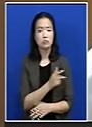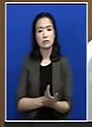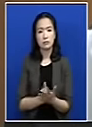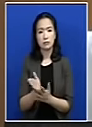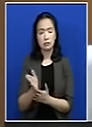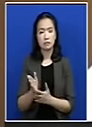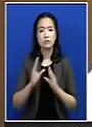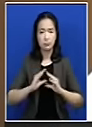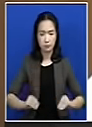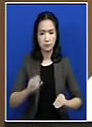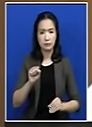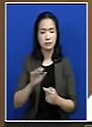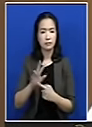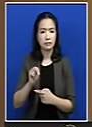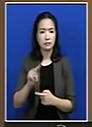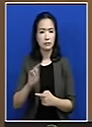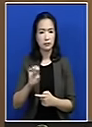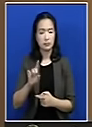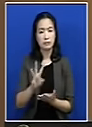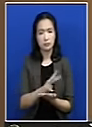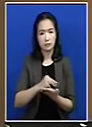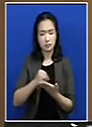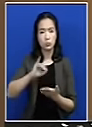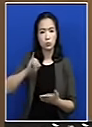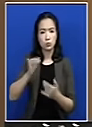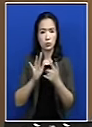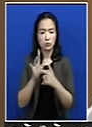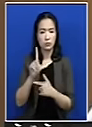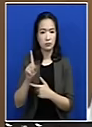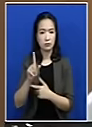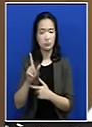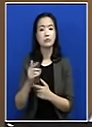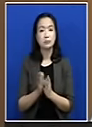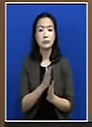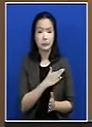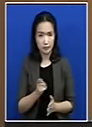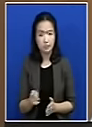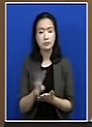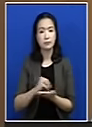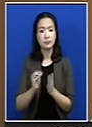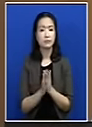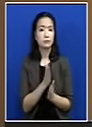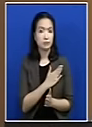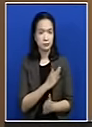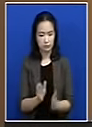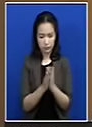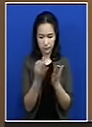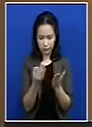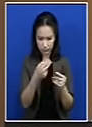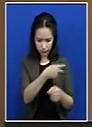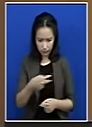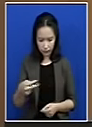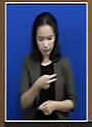สาขาสันติศึกษามหาวิทยาลัยมหาจุฬาลงกรณราชวิทยาลัย พสต์ข้อความใน Facebook ครับ